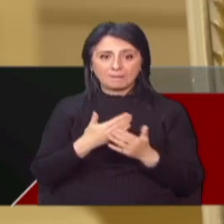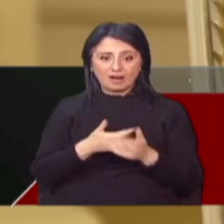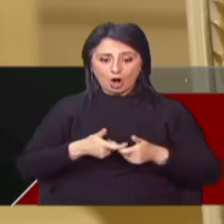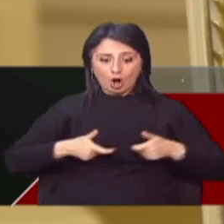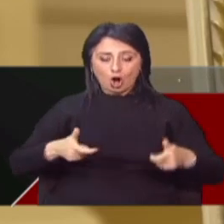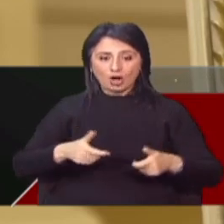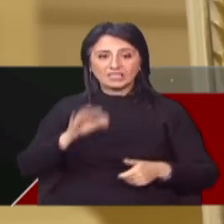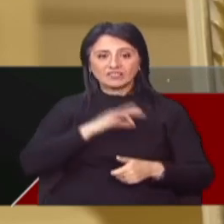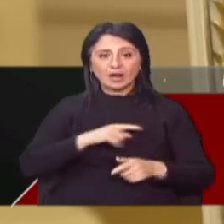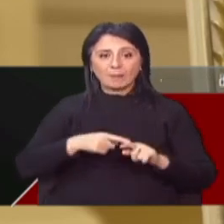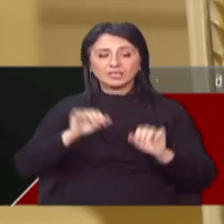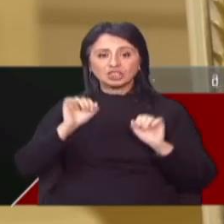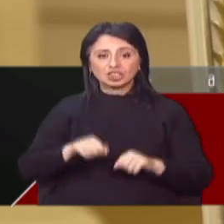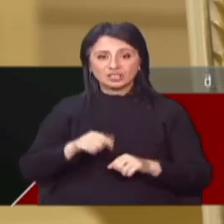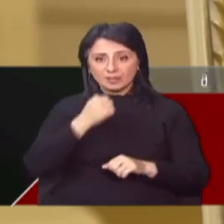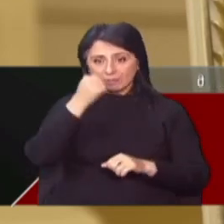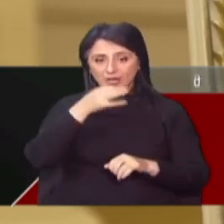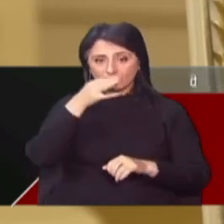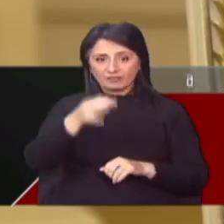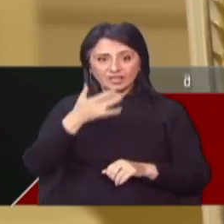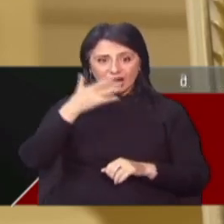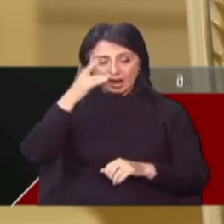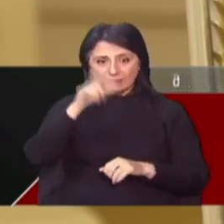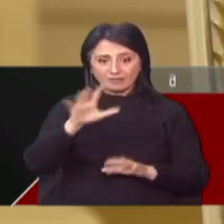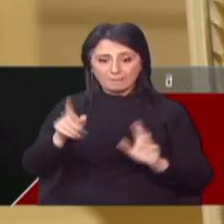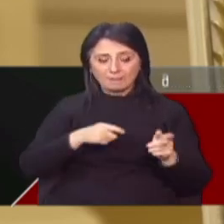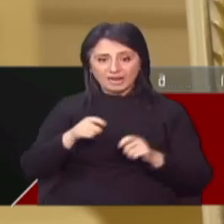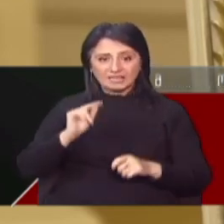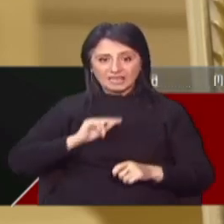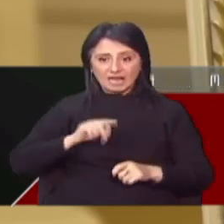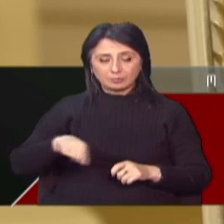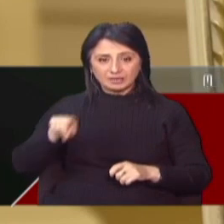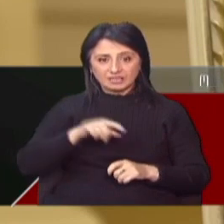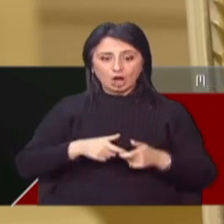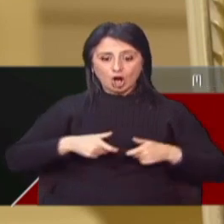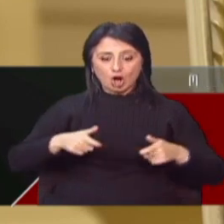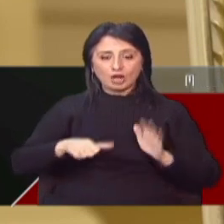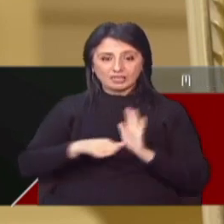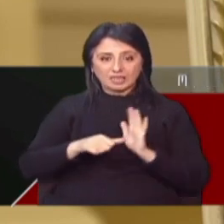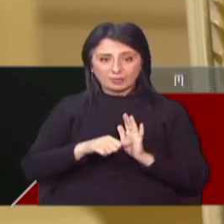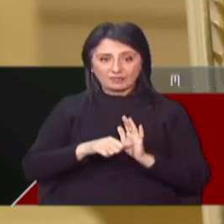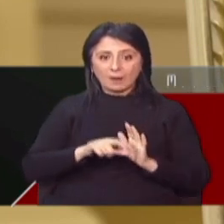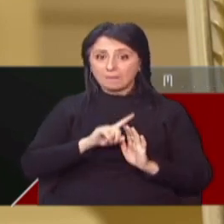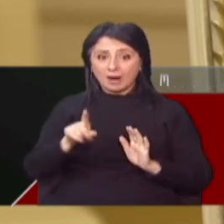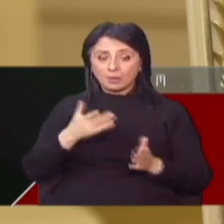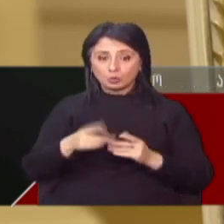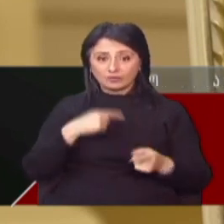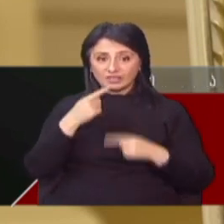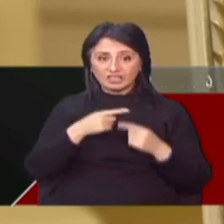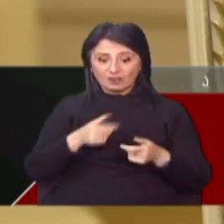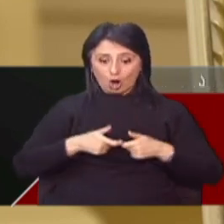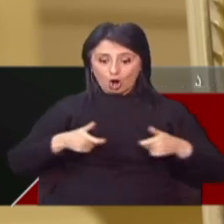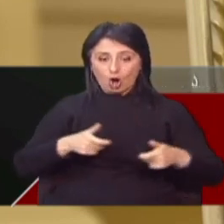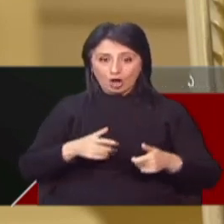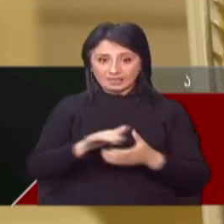კონგრესში. ვისარგებლებ ამ შესაძლებლობით და მადლობას ვეტყვი ამერიკელებს, პრეზიდენტის ადმინისტრაციას, კონგრესს დახმარებისთვის. მაგრამ თუ ჩვენ ვსაუბრობთ